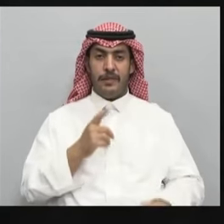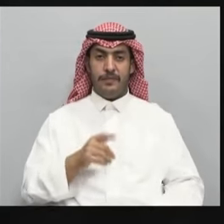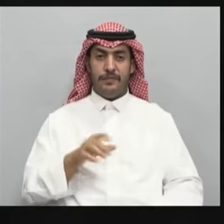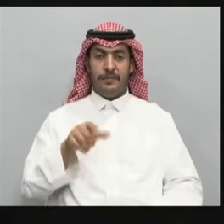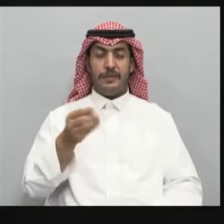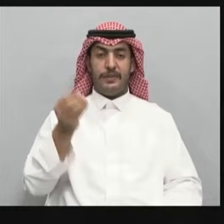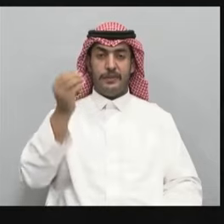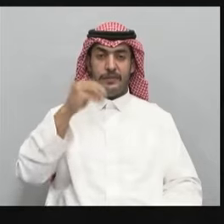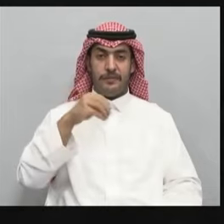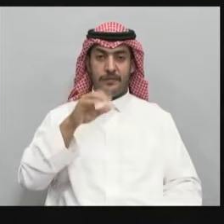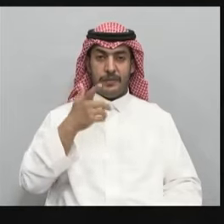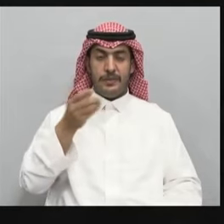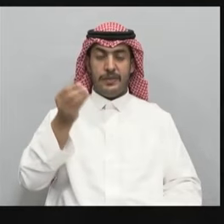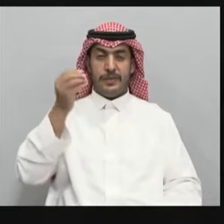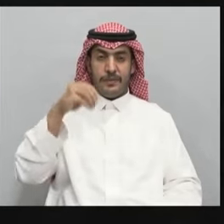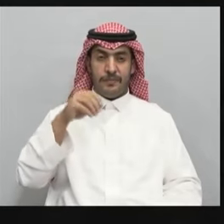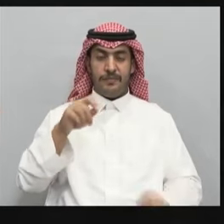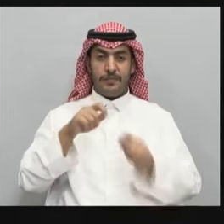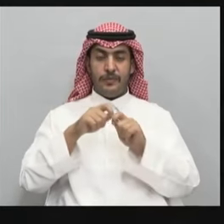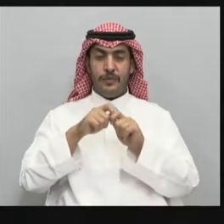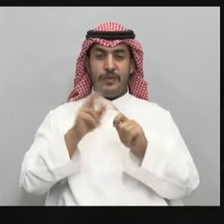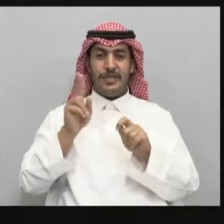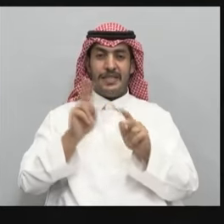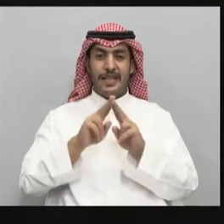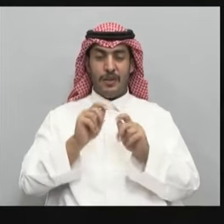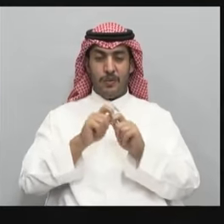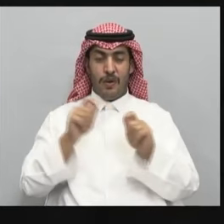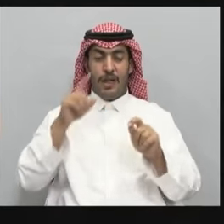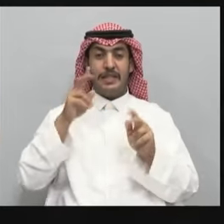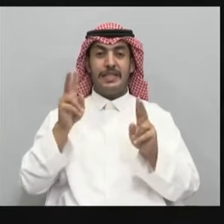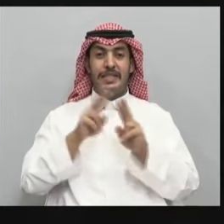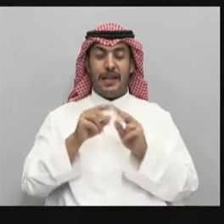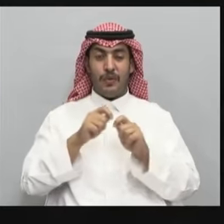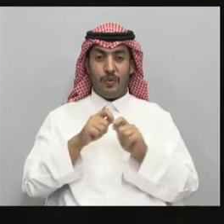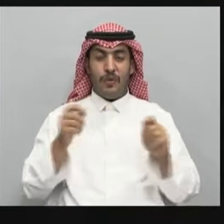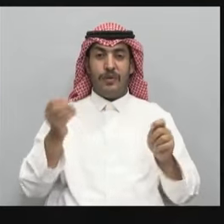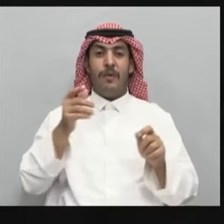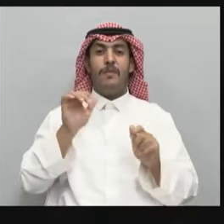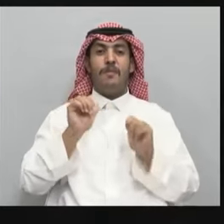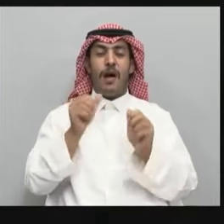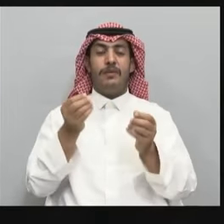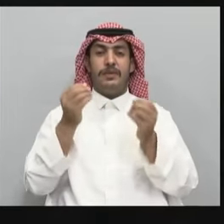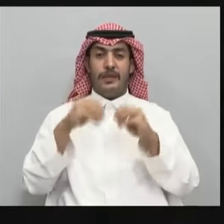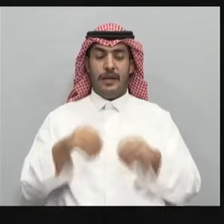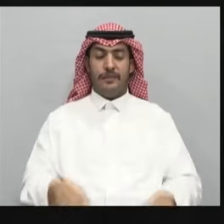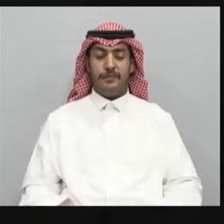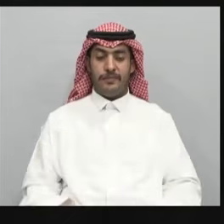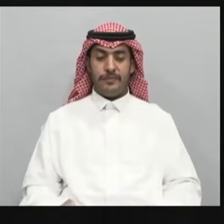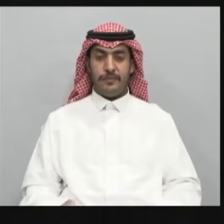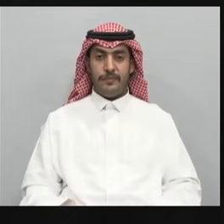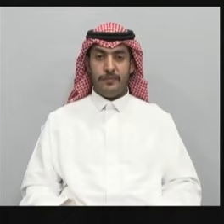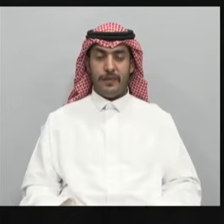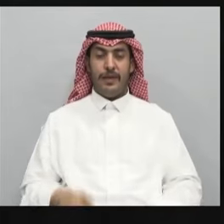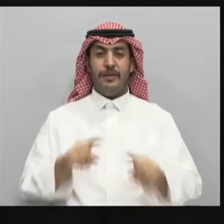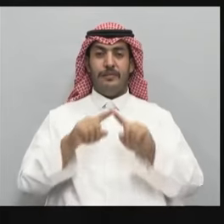تزداد اما بزياده طول السلك فكل ما طال السلك زادت المقاومه رقم اثنين